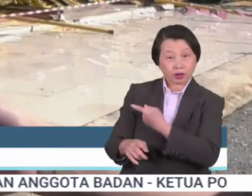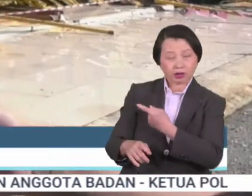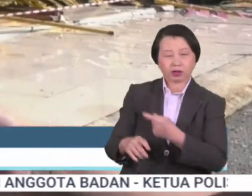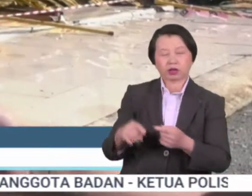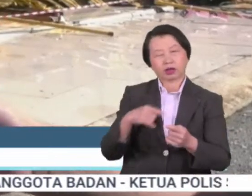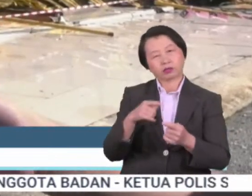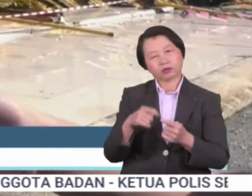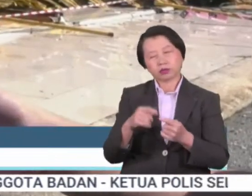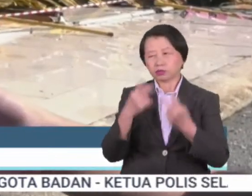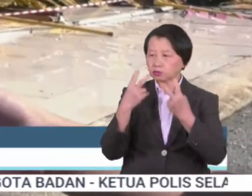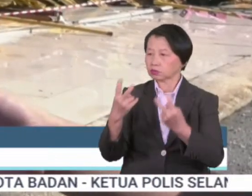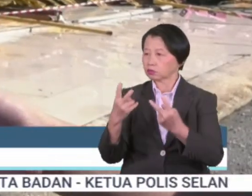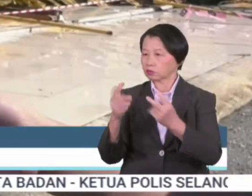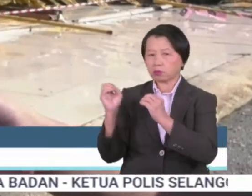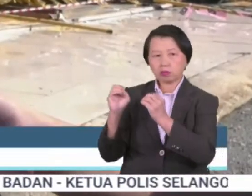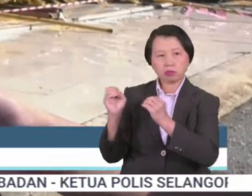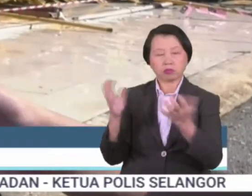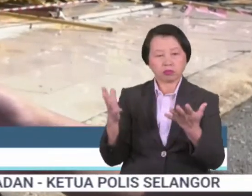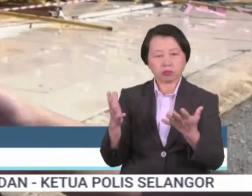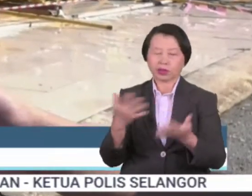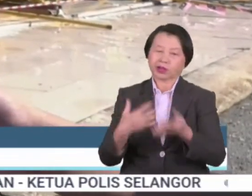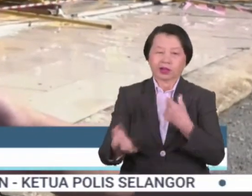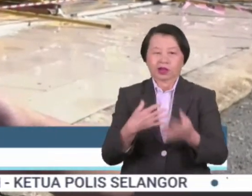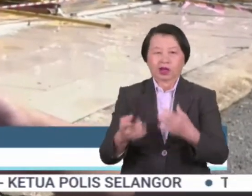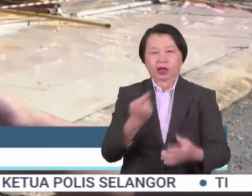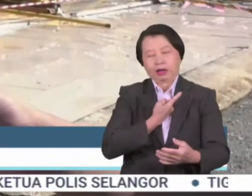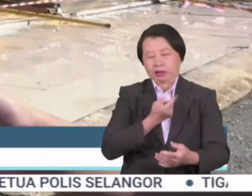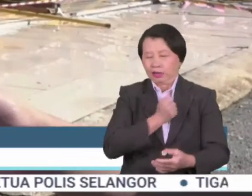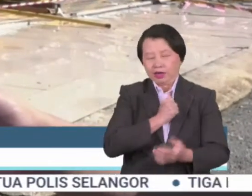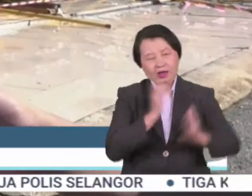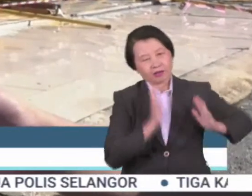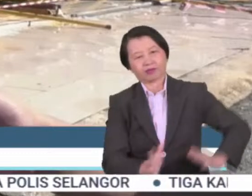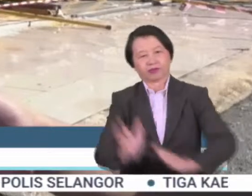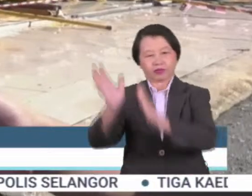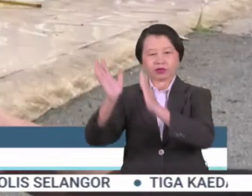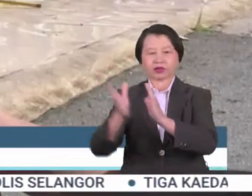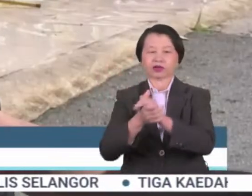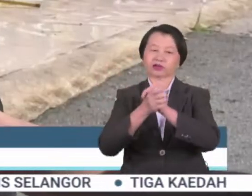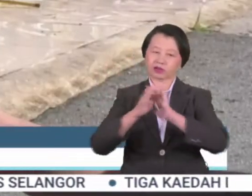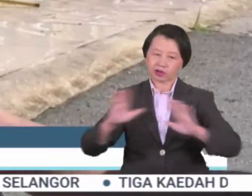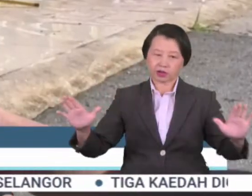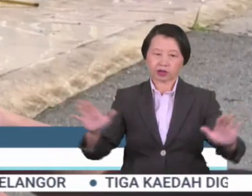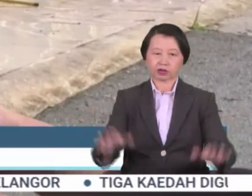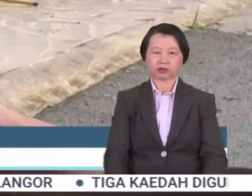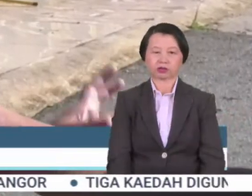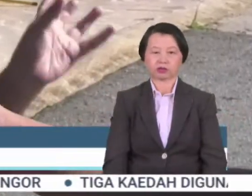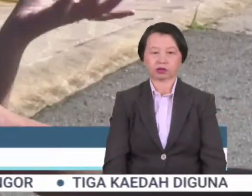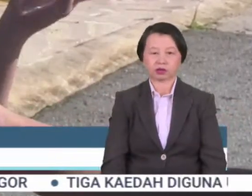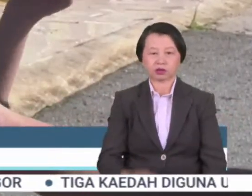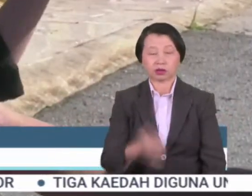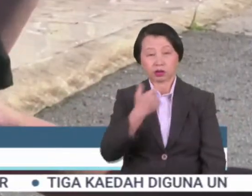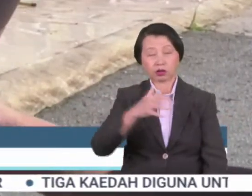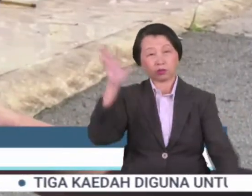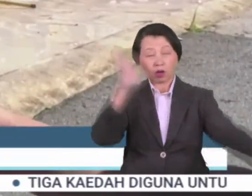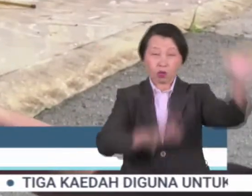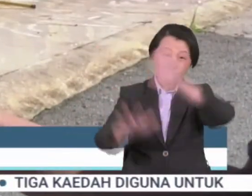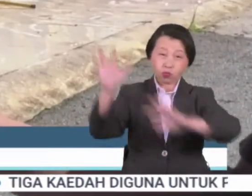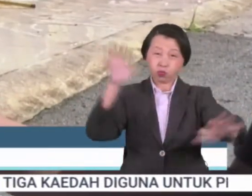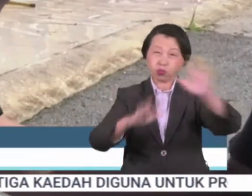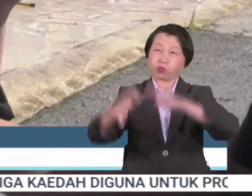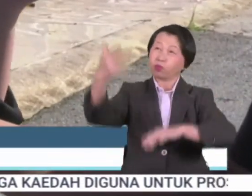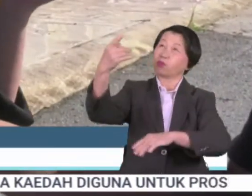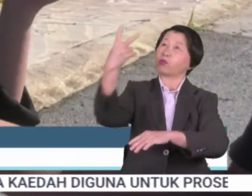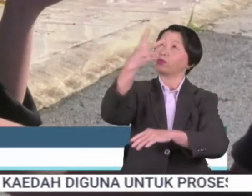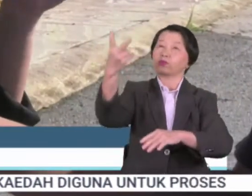bila tengok tu tak ada tak apalah aku lari sebab member aku Selamat dah ada ST nampak angin pus akut depan